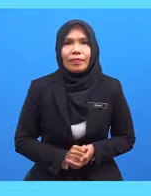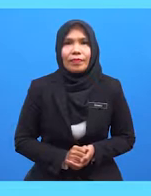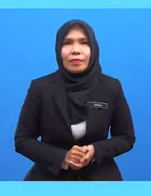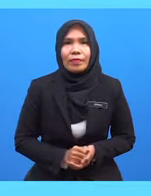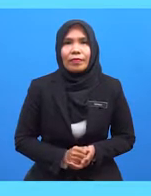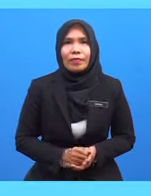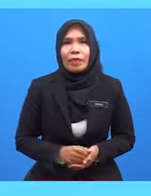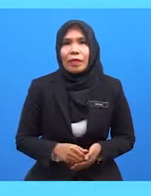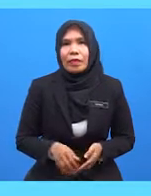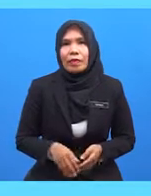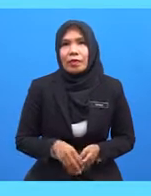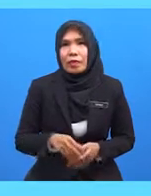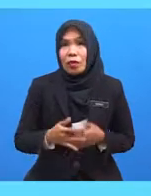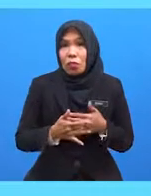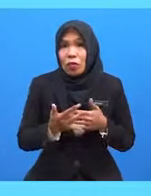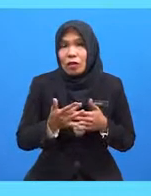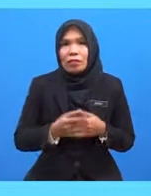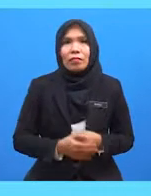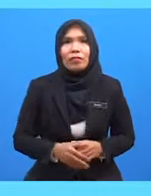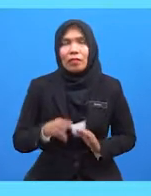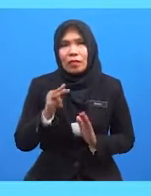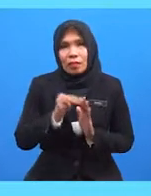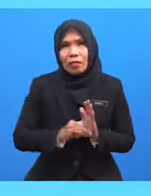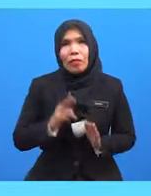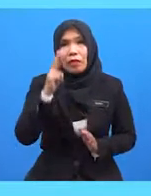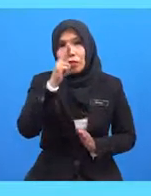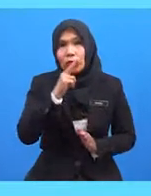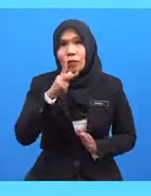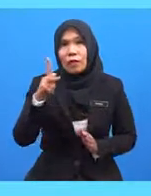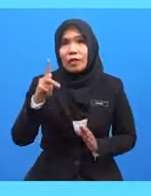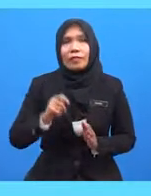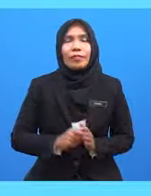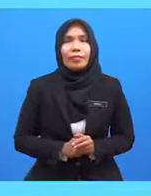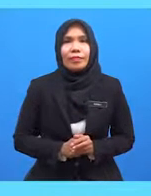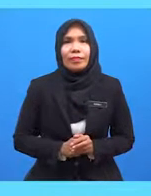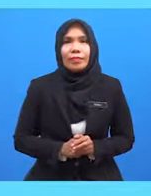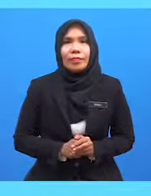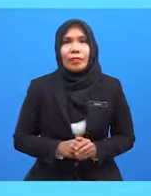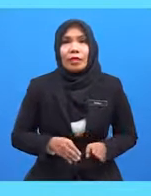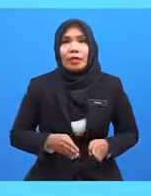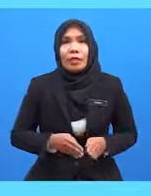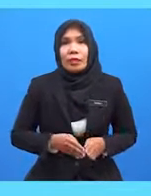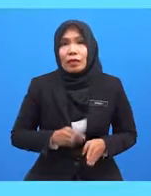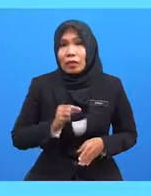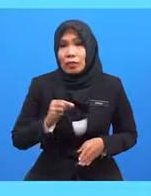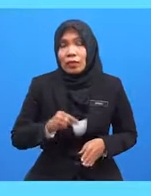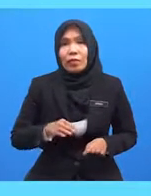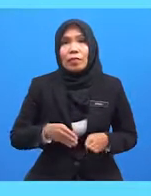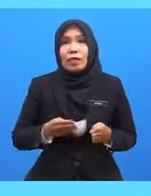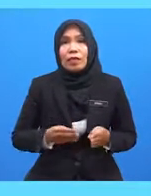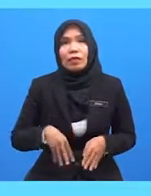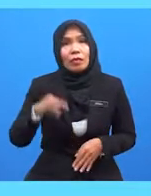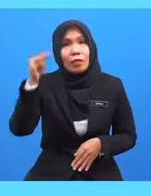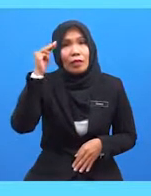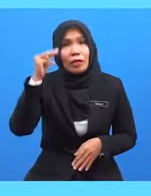tertua dalam bentuk buku ialah Al-Qaid Al-Nasafi bertarikh 10